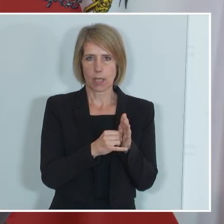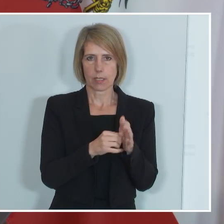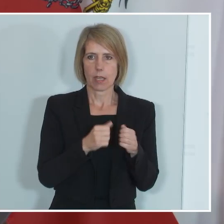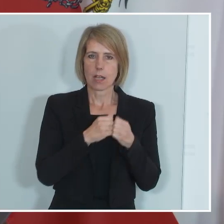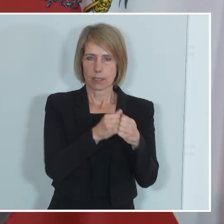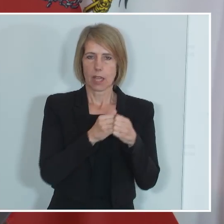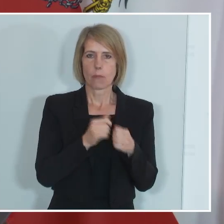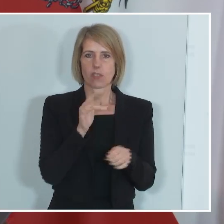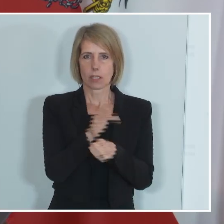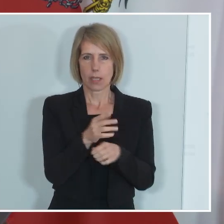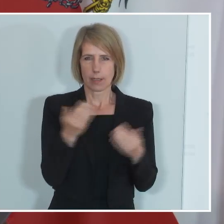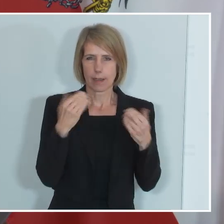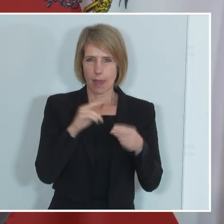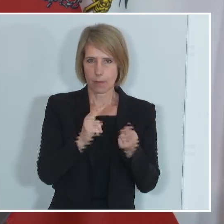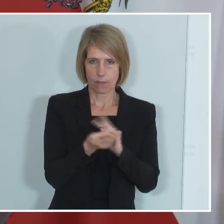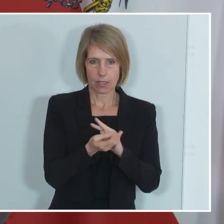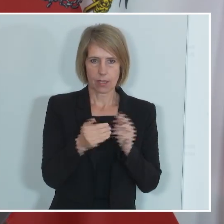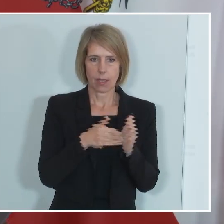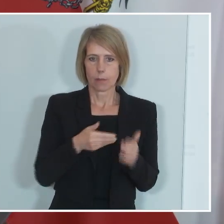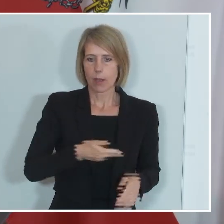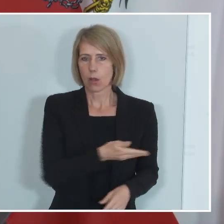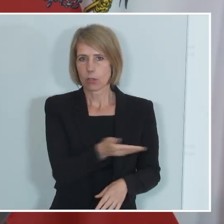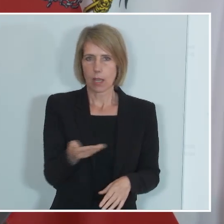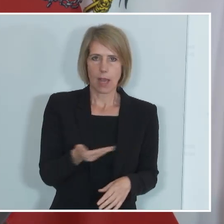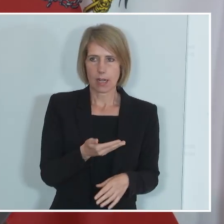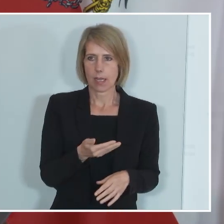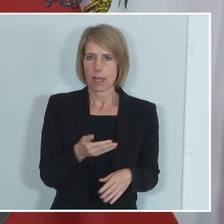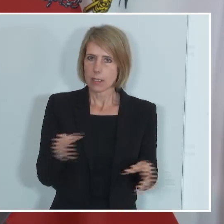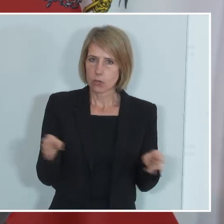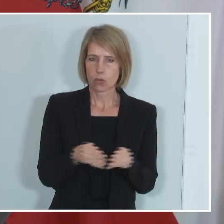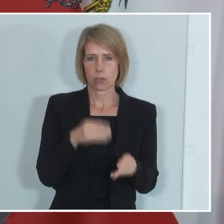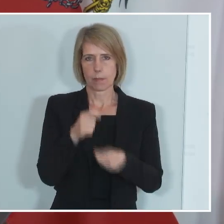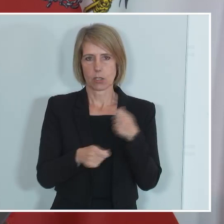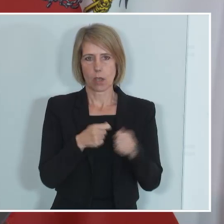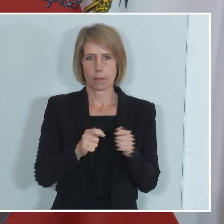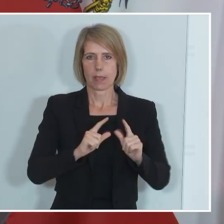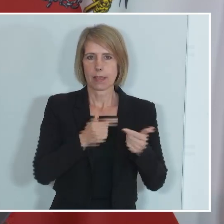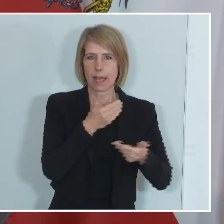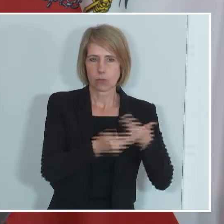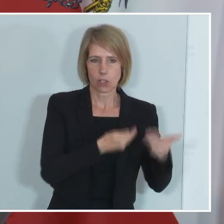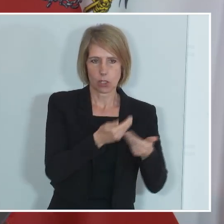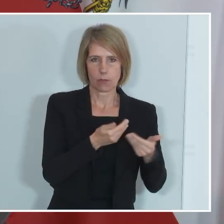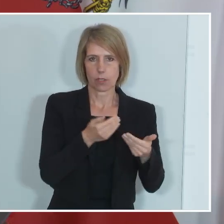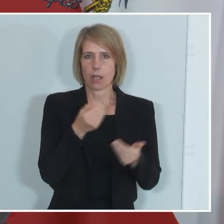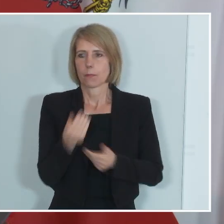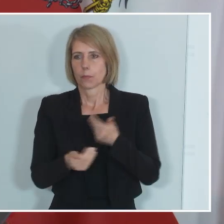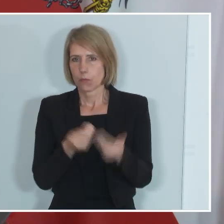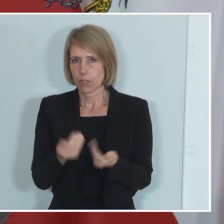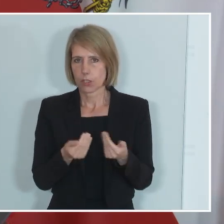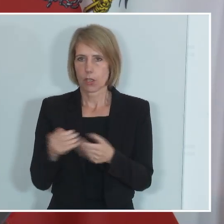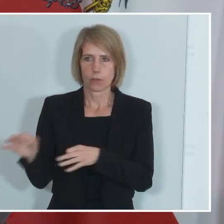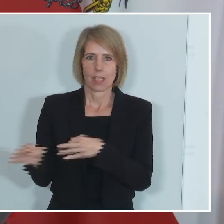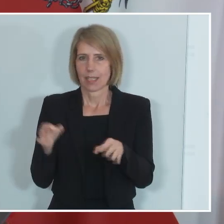gegen den Klimawandel braucht es einfach alle, die auch an einem Strang ziehen. Da braucht es die Landwirtschaft, die Wirtschaft und die Industrie. Und da kann man nicht